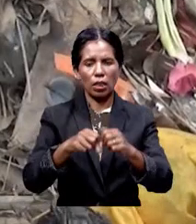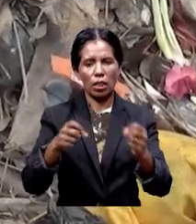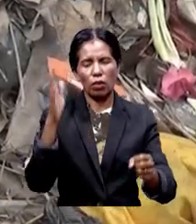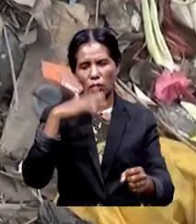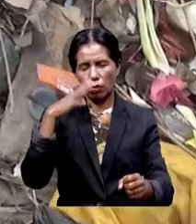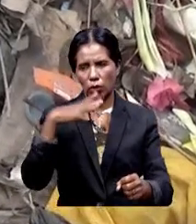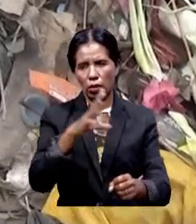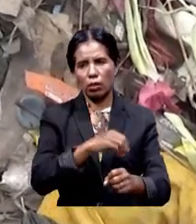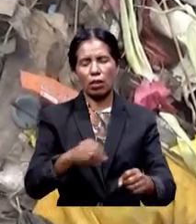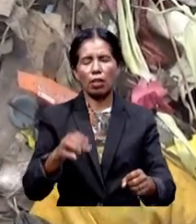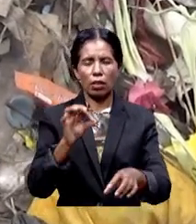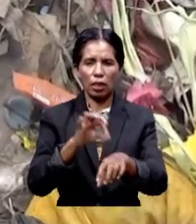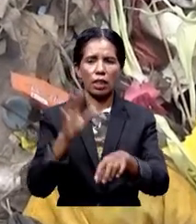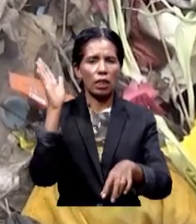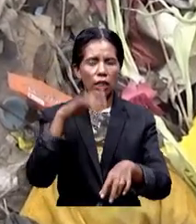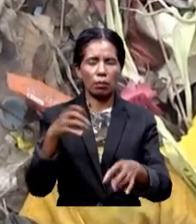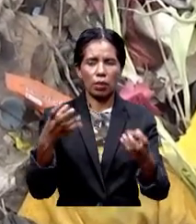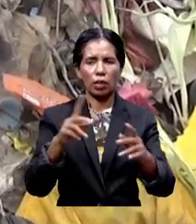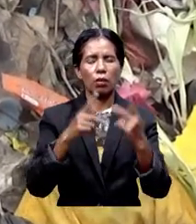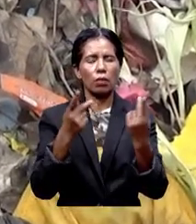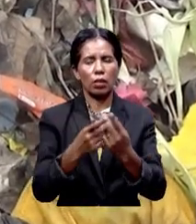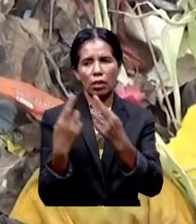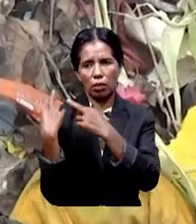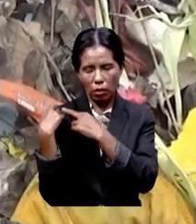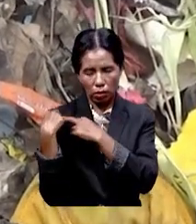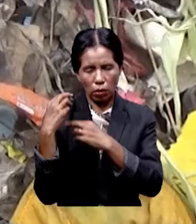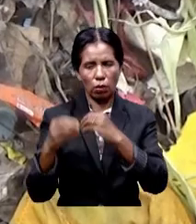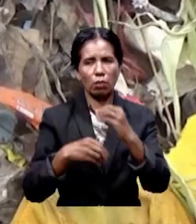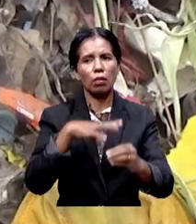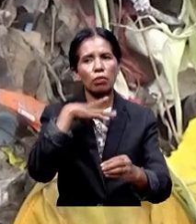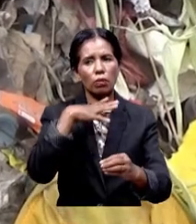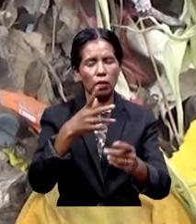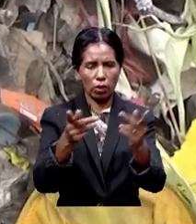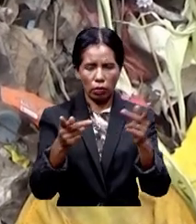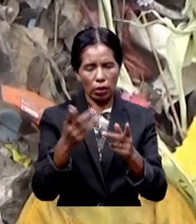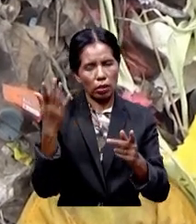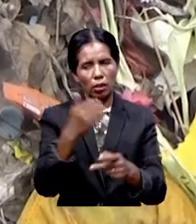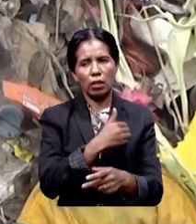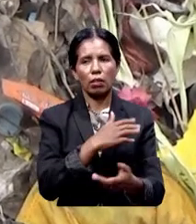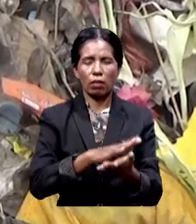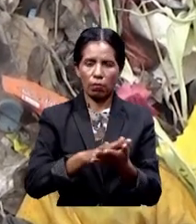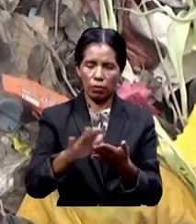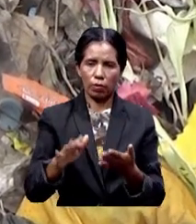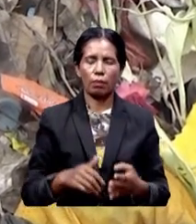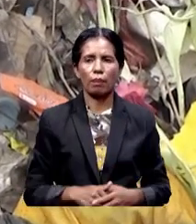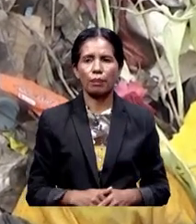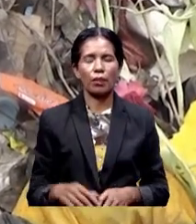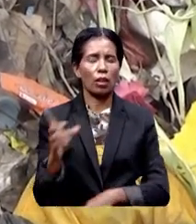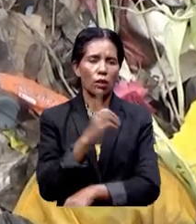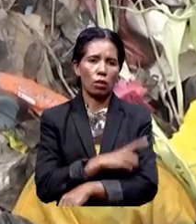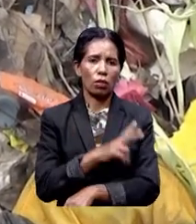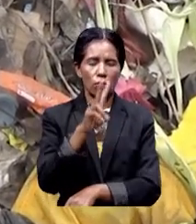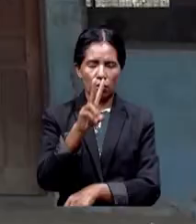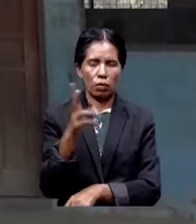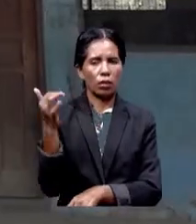ho di provoka lalar barak, mebe kompanyia nebe responsabiliza kona ba lisu iha are refere, sedau kamos. Lorong rua ona maka